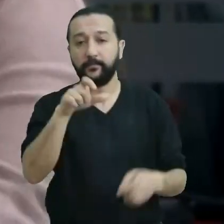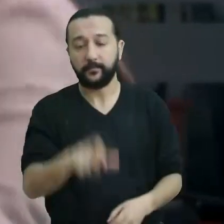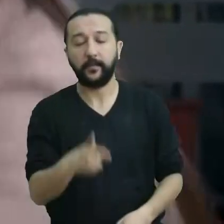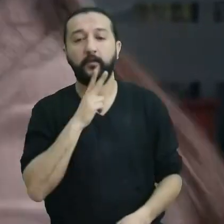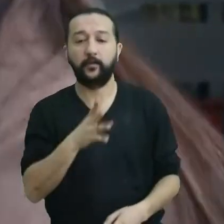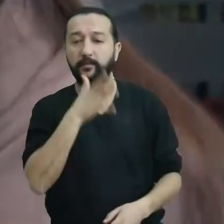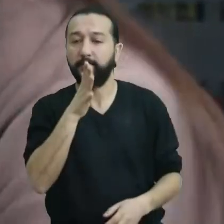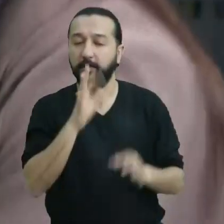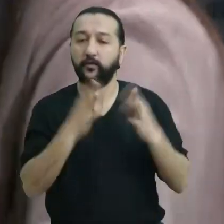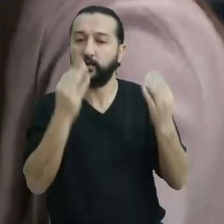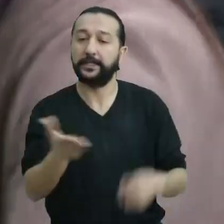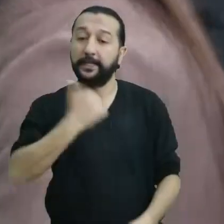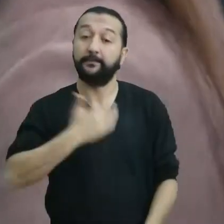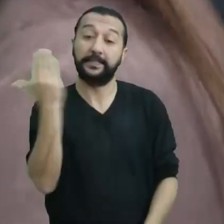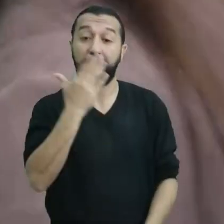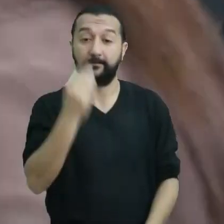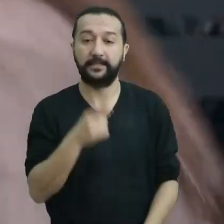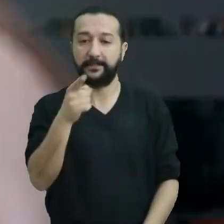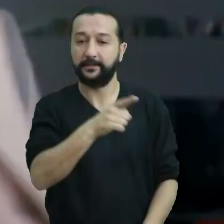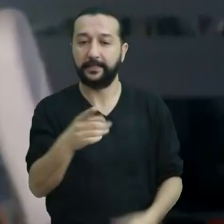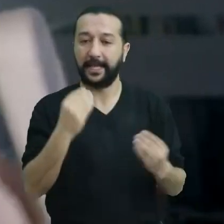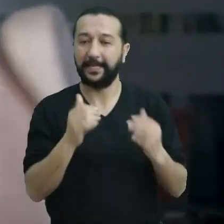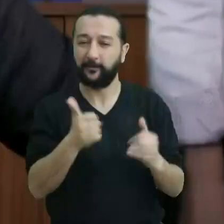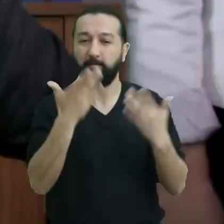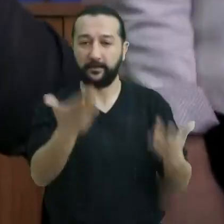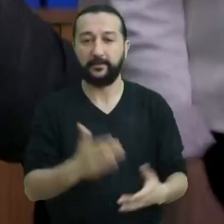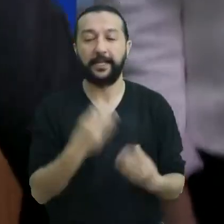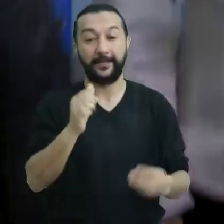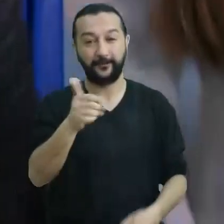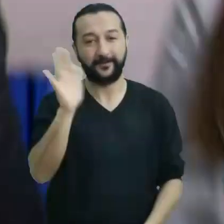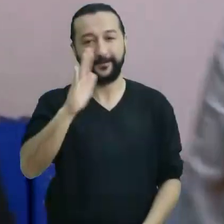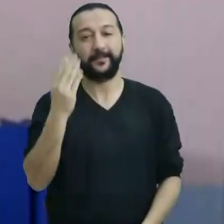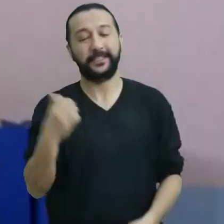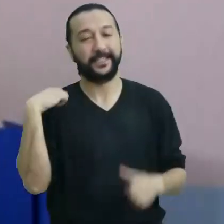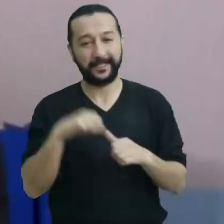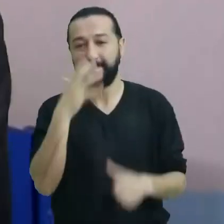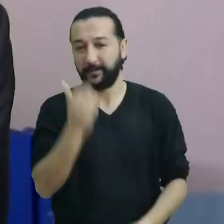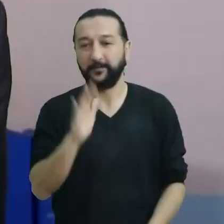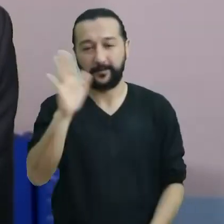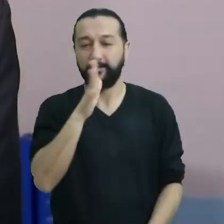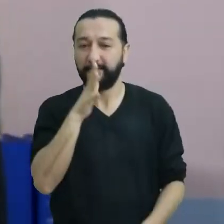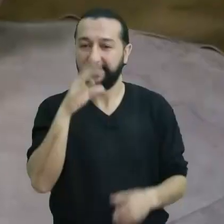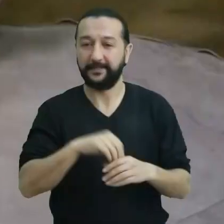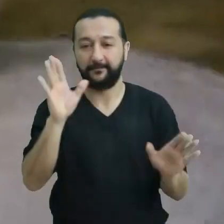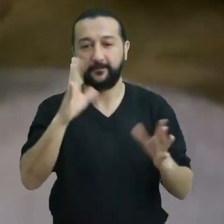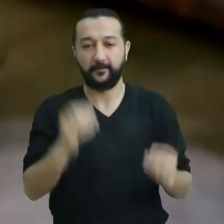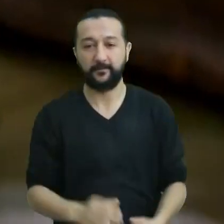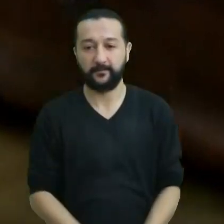neticede bilmece çözüldü canım. Hadi gel biz gidelim. Size de iyi günler. İyi günler. Gene bekliyoruz efendim bilmeceye. İyi günler.